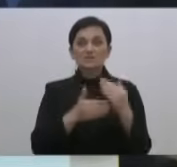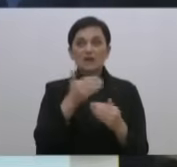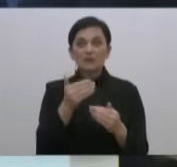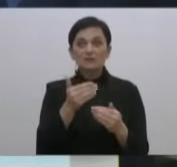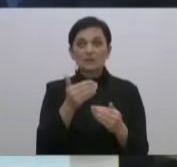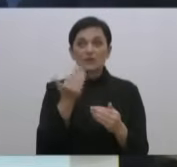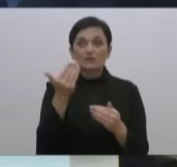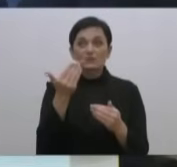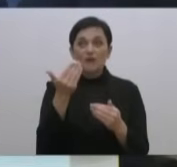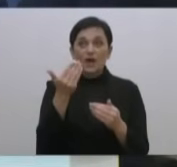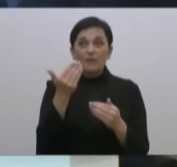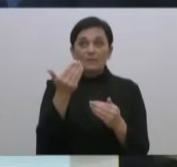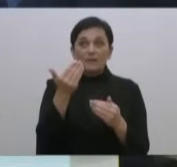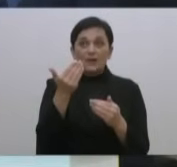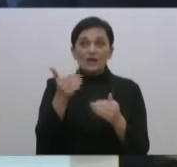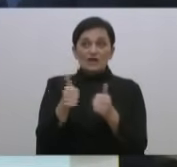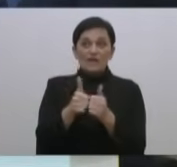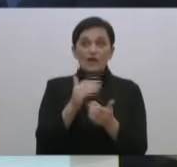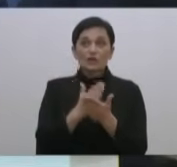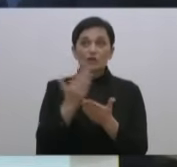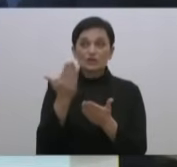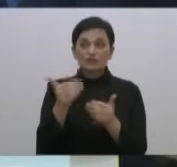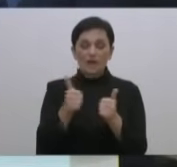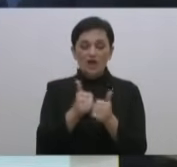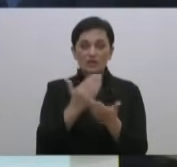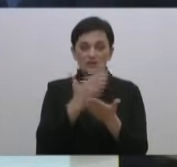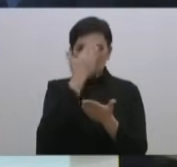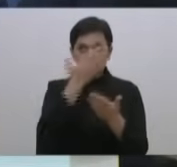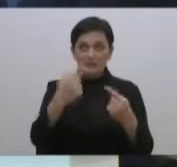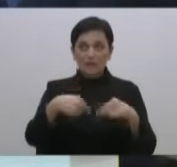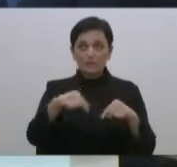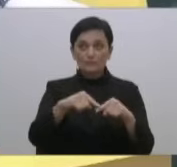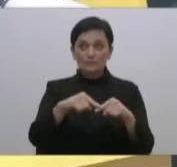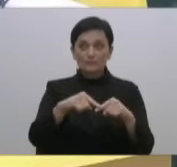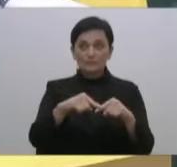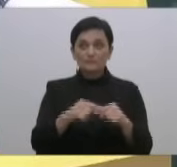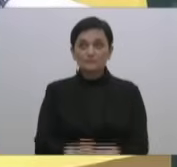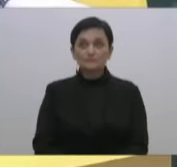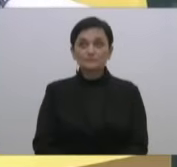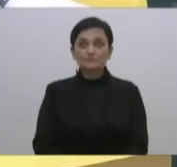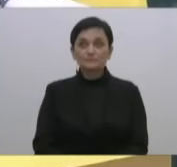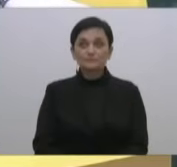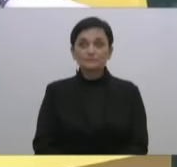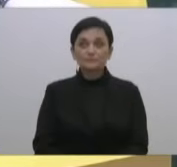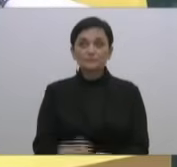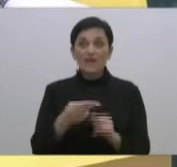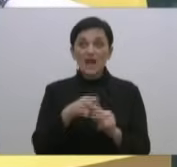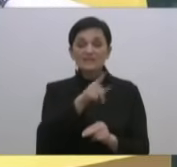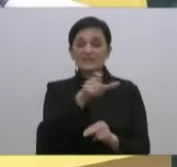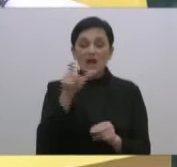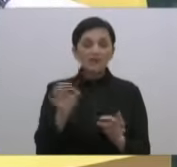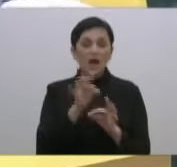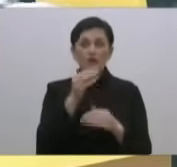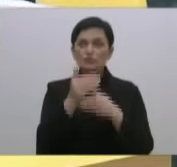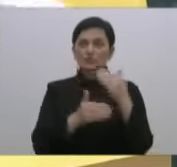წარმატებას თქვენზე, გვერდით ვარ მეც და თქვენს გვერდითა საზოგადოებაც. Და ეს ხალხი